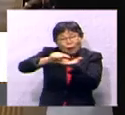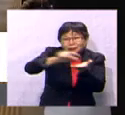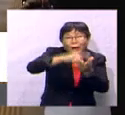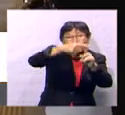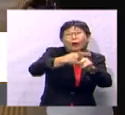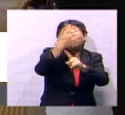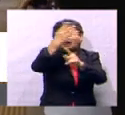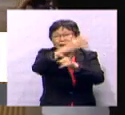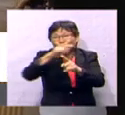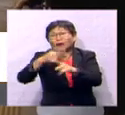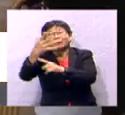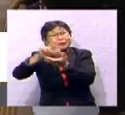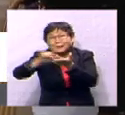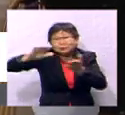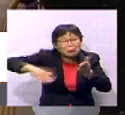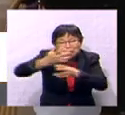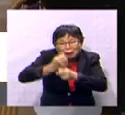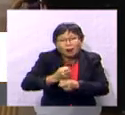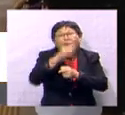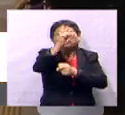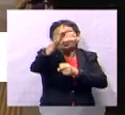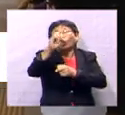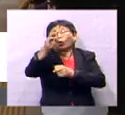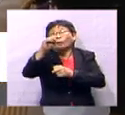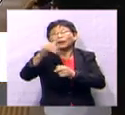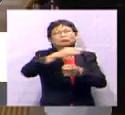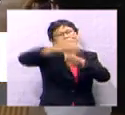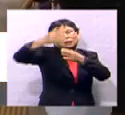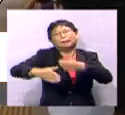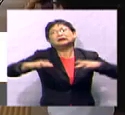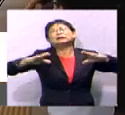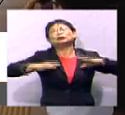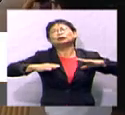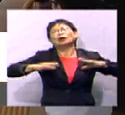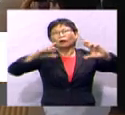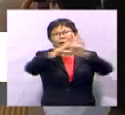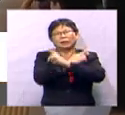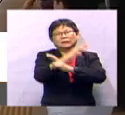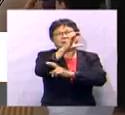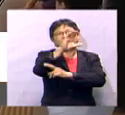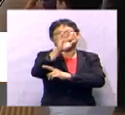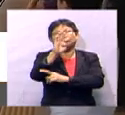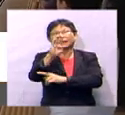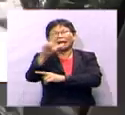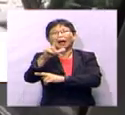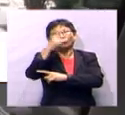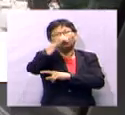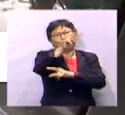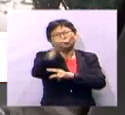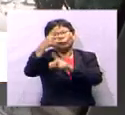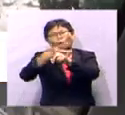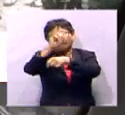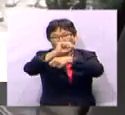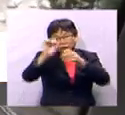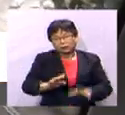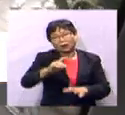bulan April dan Mei. Terdahulu, Skomi menawarkan dua skim cuti rehat kerja CBL untuk tempoh 22 bulan kepada